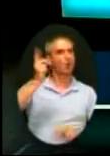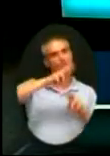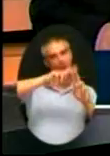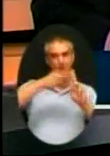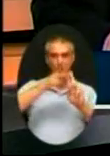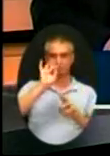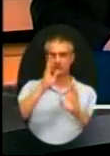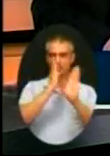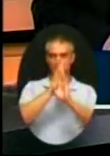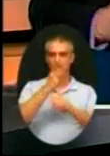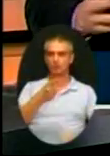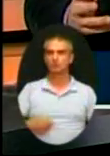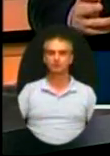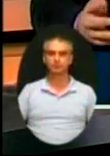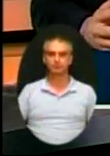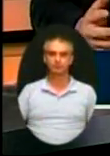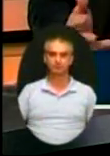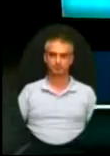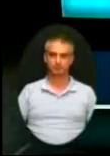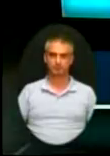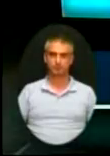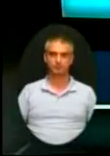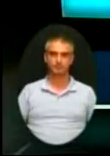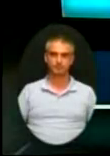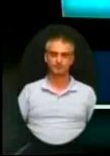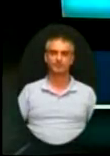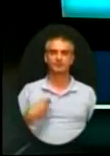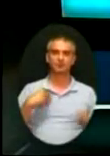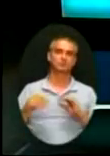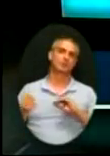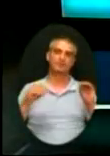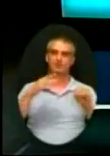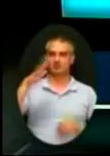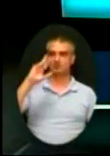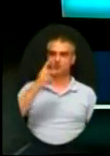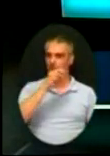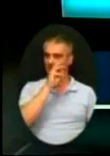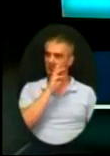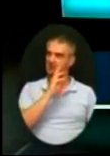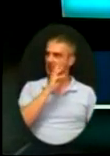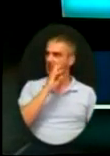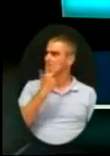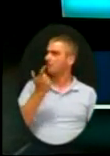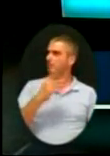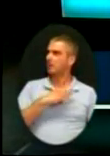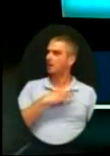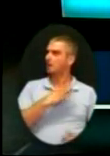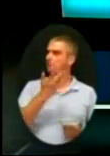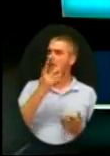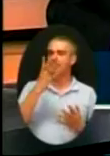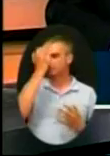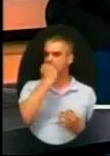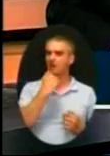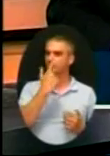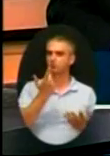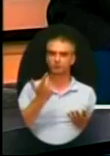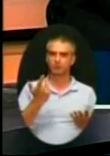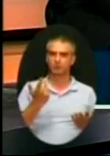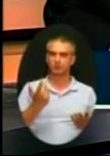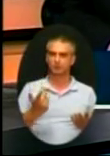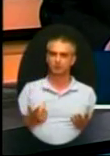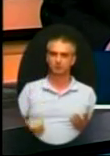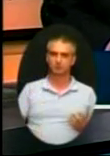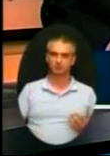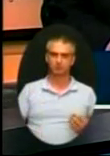העולם נגד טרור. תודה, אני רוצה לרוץ להקריאה. תכתה לך, כי לכם פה, מה זאת אומרת הוא לא מסכים? ממתי אכפת לך מה החמאס אומר? ממתי אכפת לך